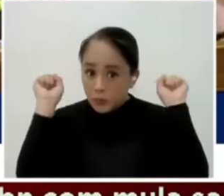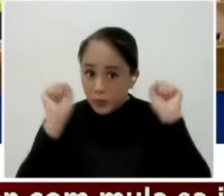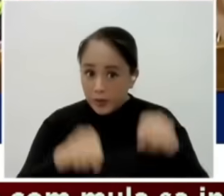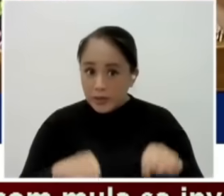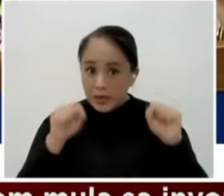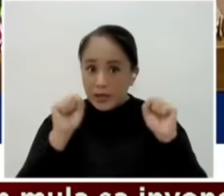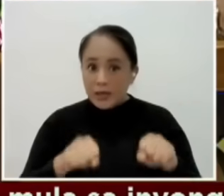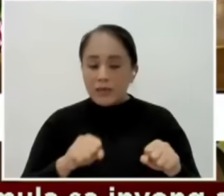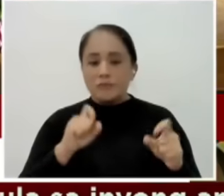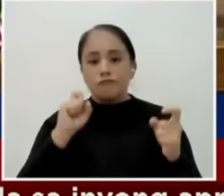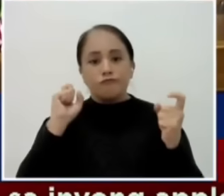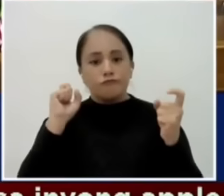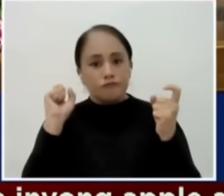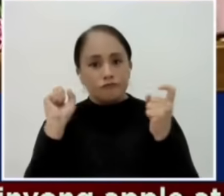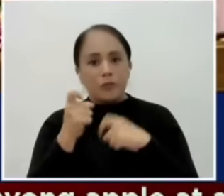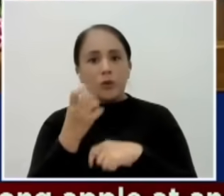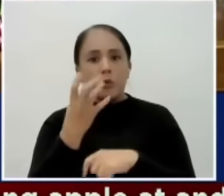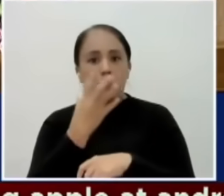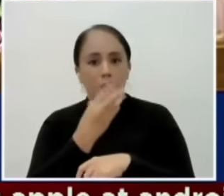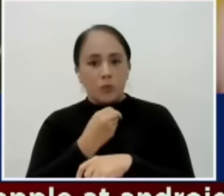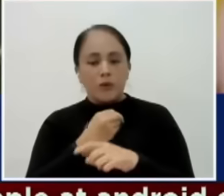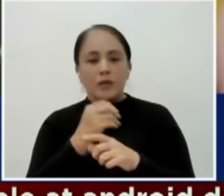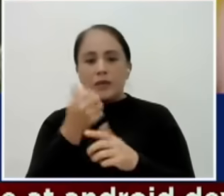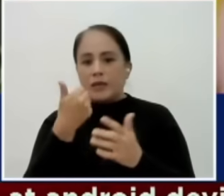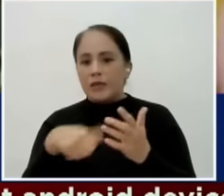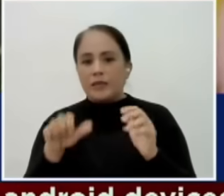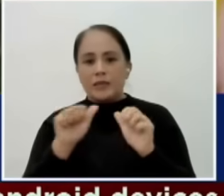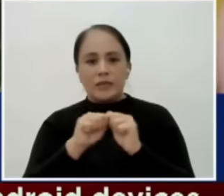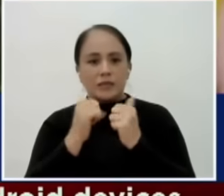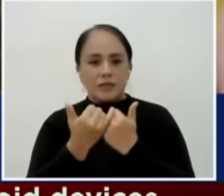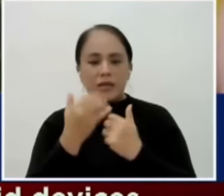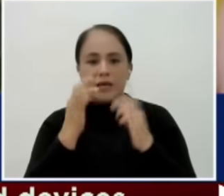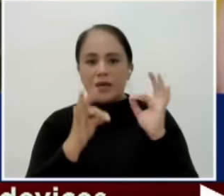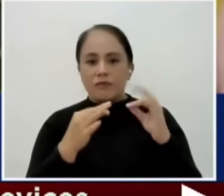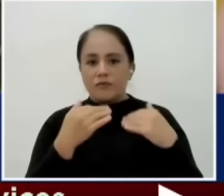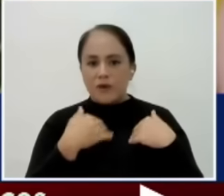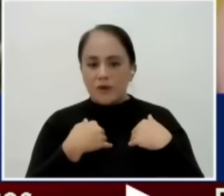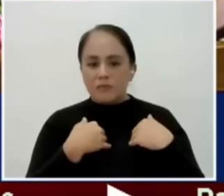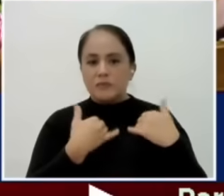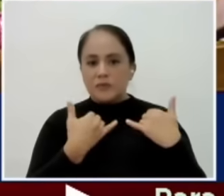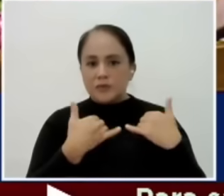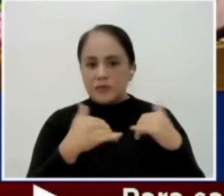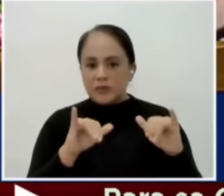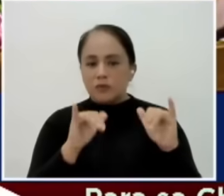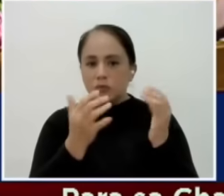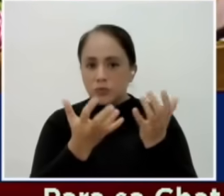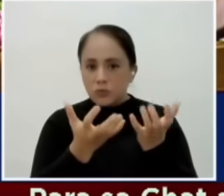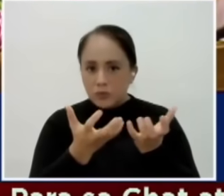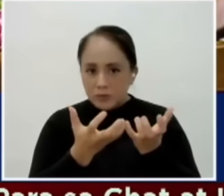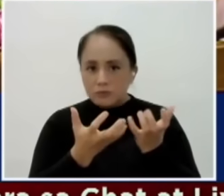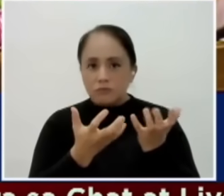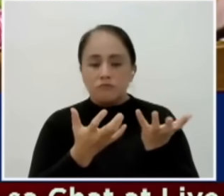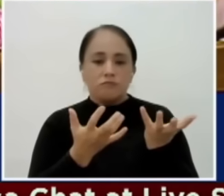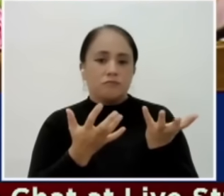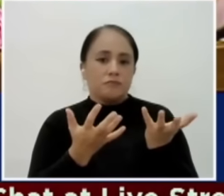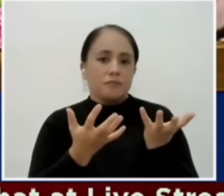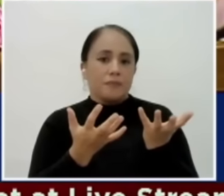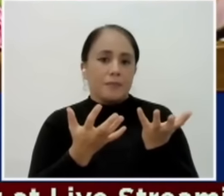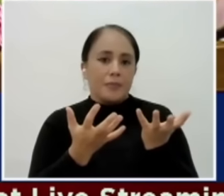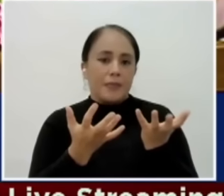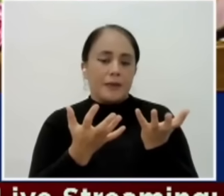i-correct ng any agency. If there is insistence because of it